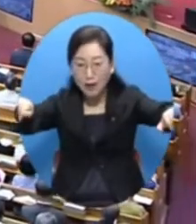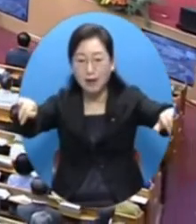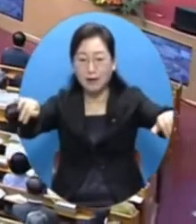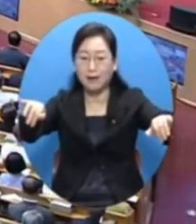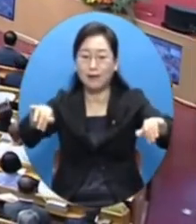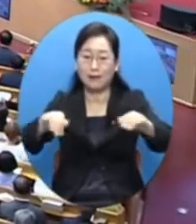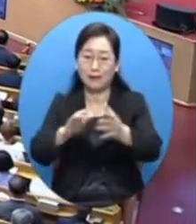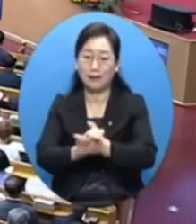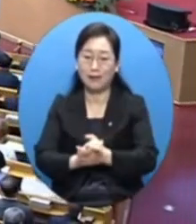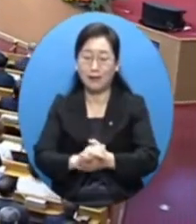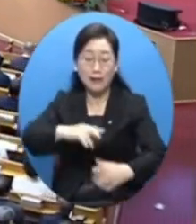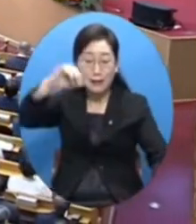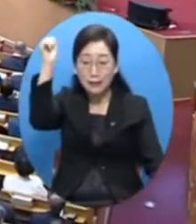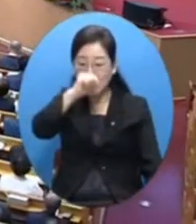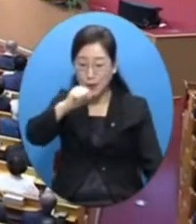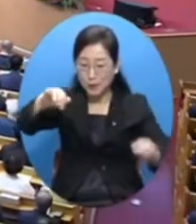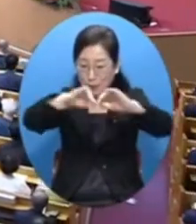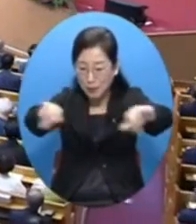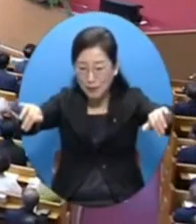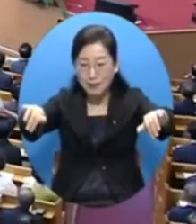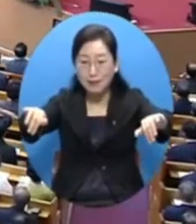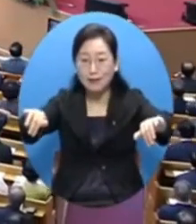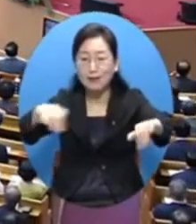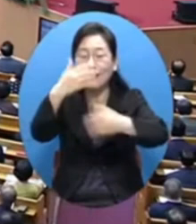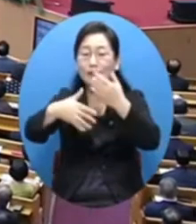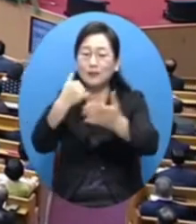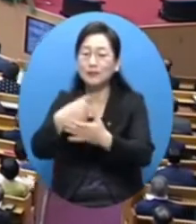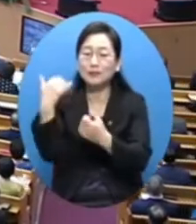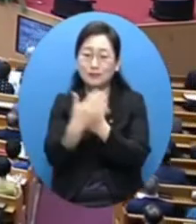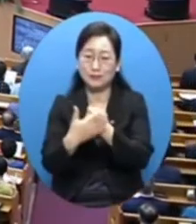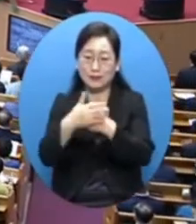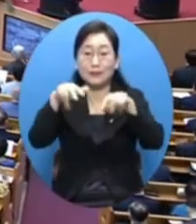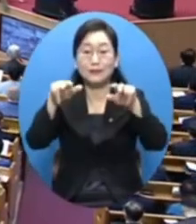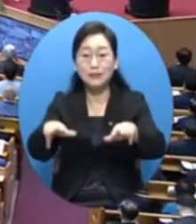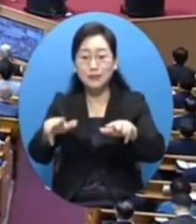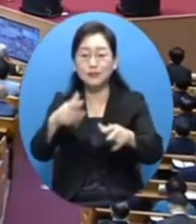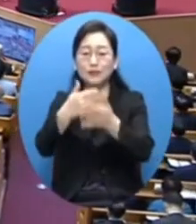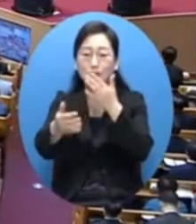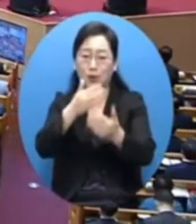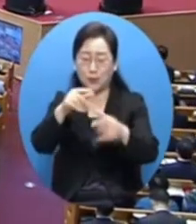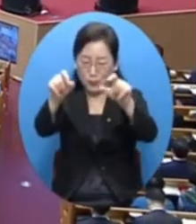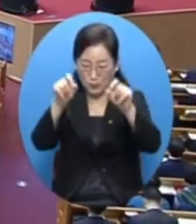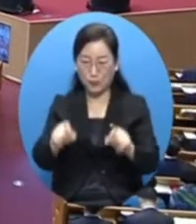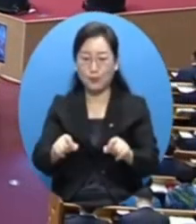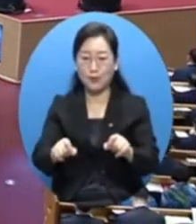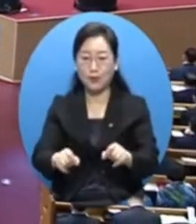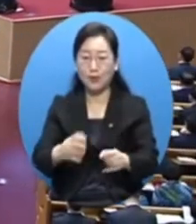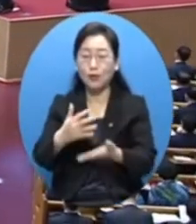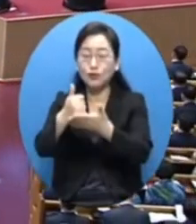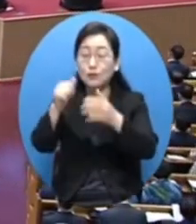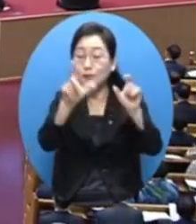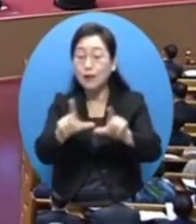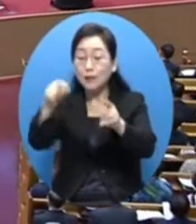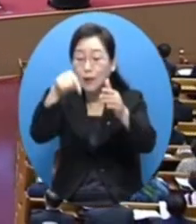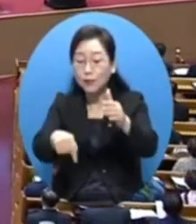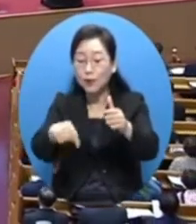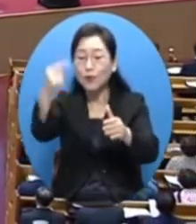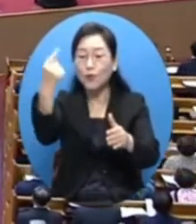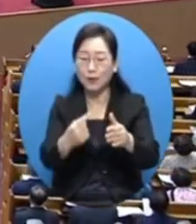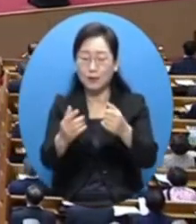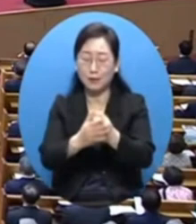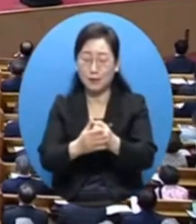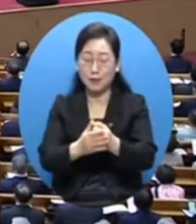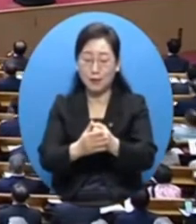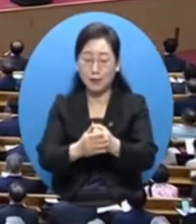것입니다. 새벽을 가르신 그 하나님의 은혜를 오늘도 우리는 체험하고 있습니다. 주님이 우리 삶 가운데 계시기 때문에 우리 삶에